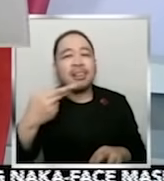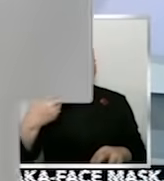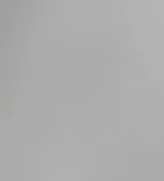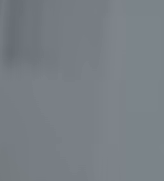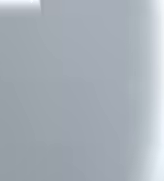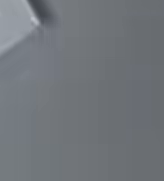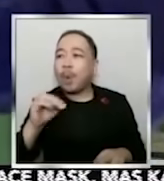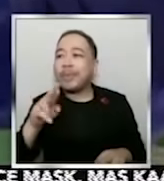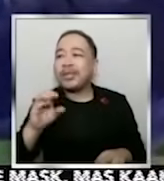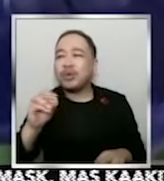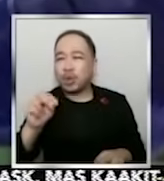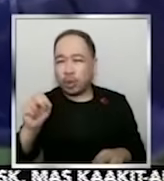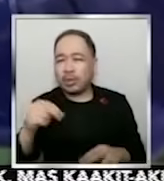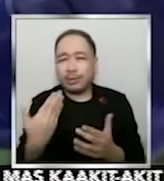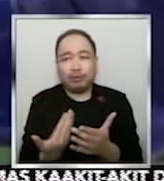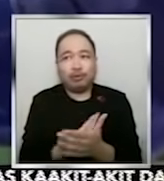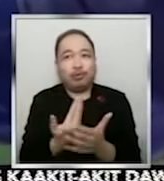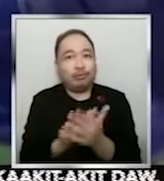Imperial.